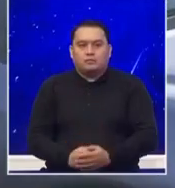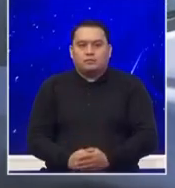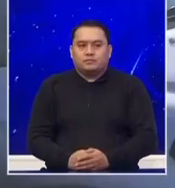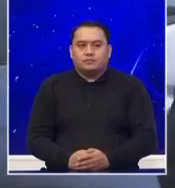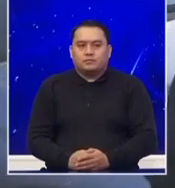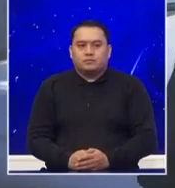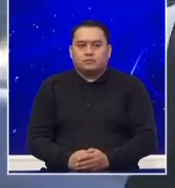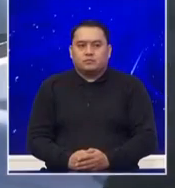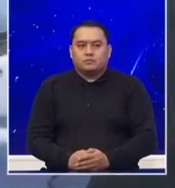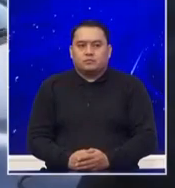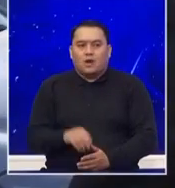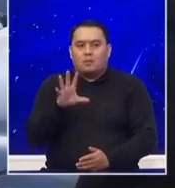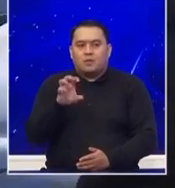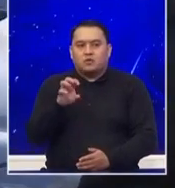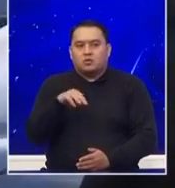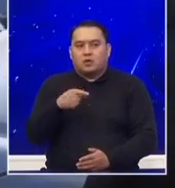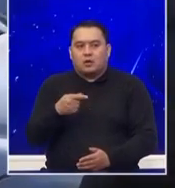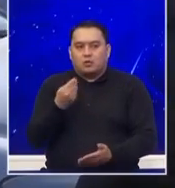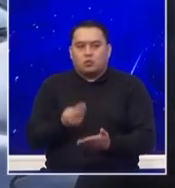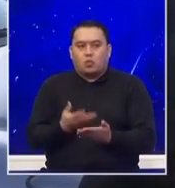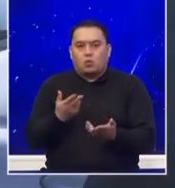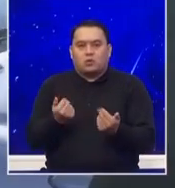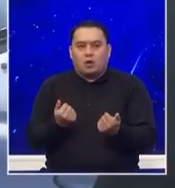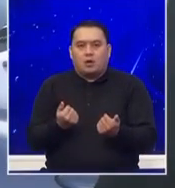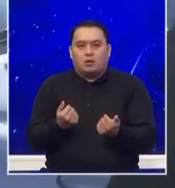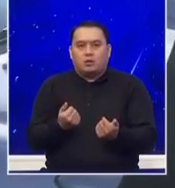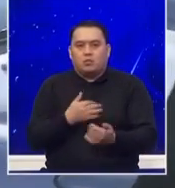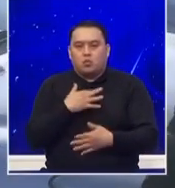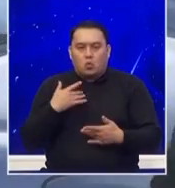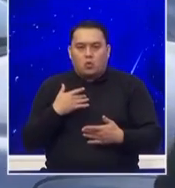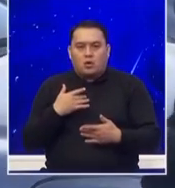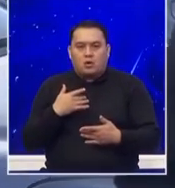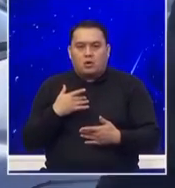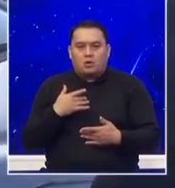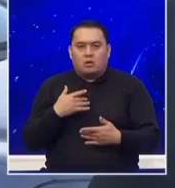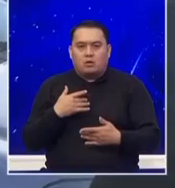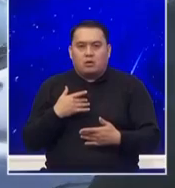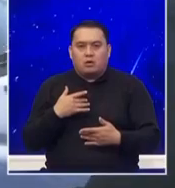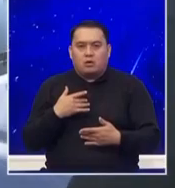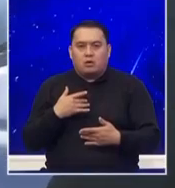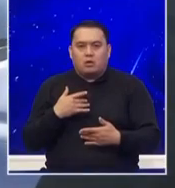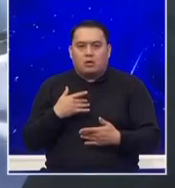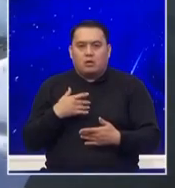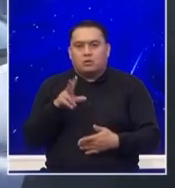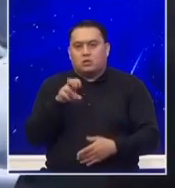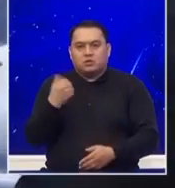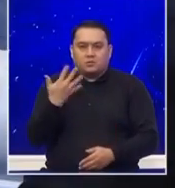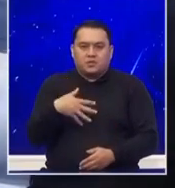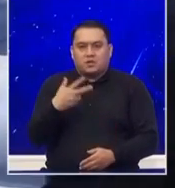100 тенге за десяток яиц – это дорого? Да, и что, считаете, много, да? Сколько в идеале?